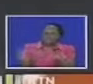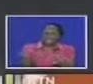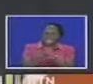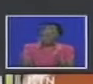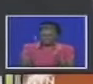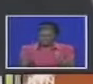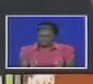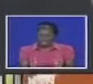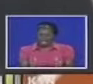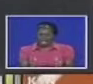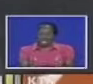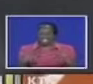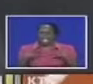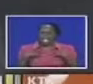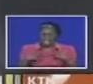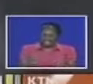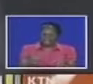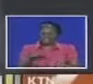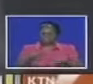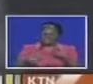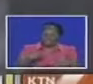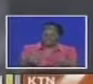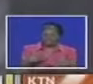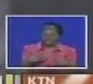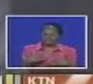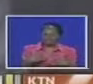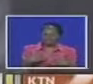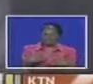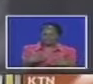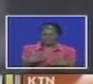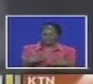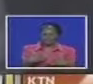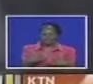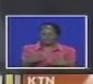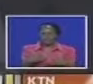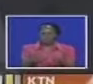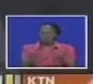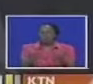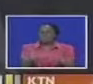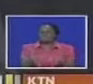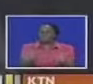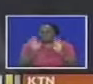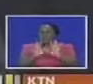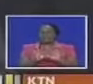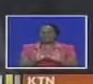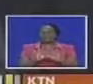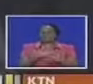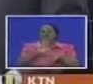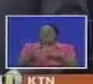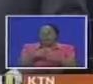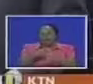habit and exponent of the values of